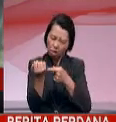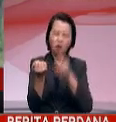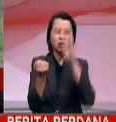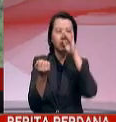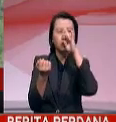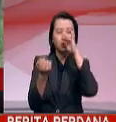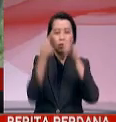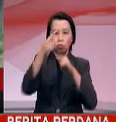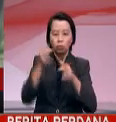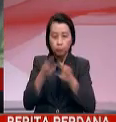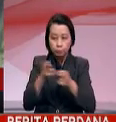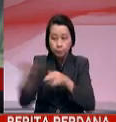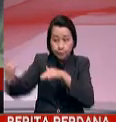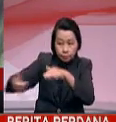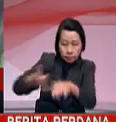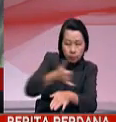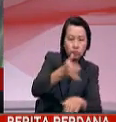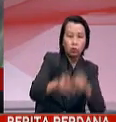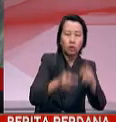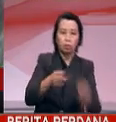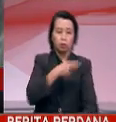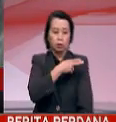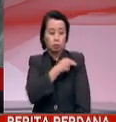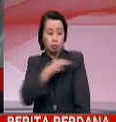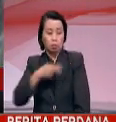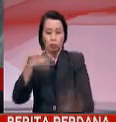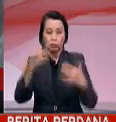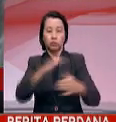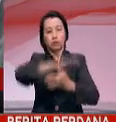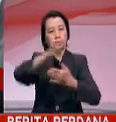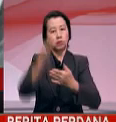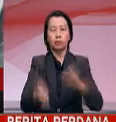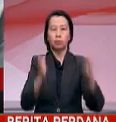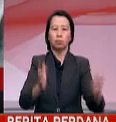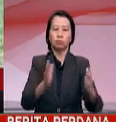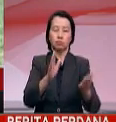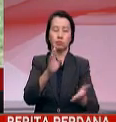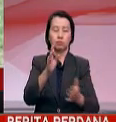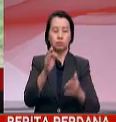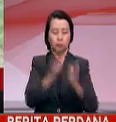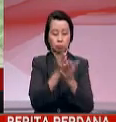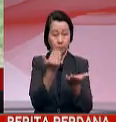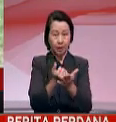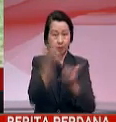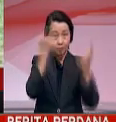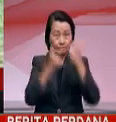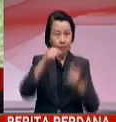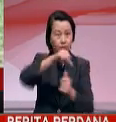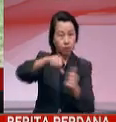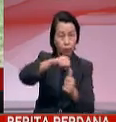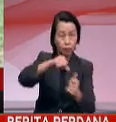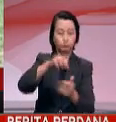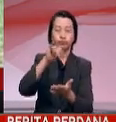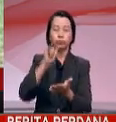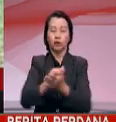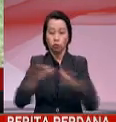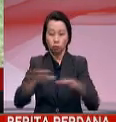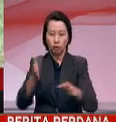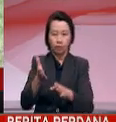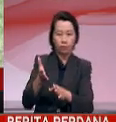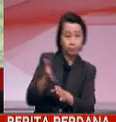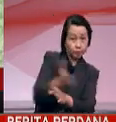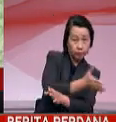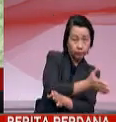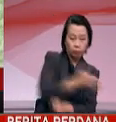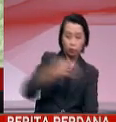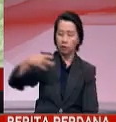bagi menguruskan penyeludupan warga Indonesia yang telah tamat tempoh pas lawatan sosial. Perkara itu dilakukan sebelum Perintah